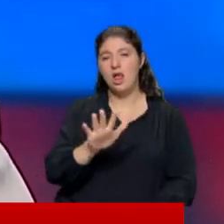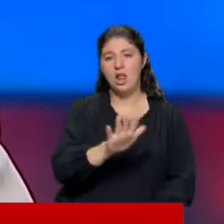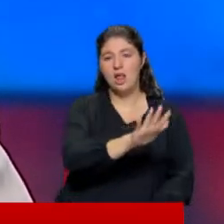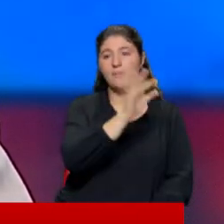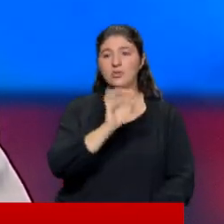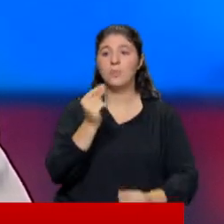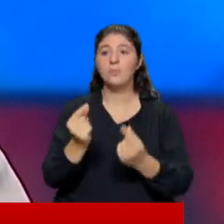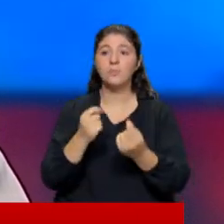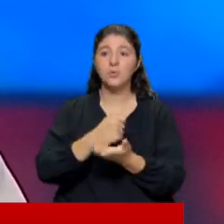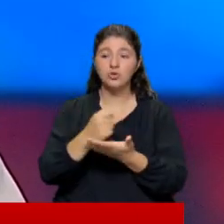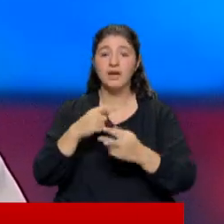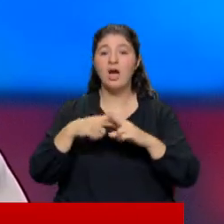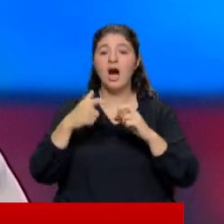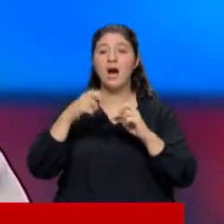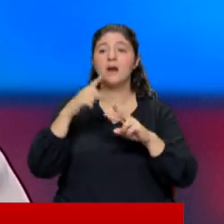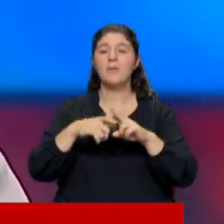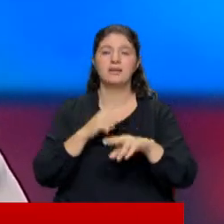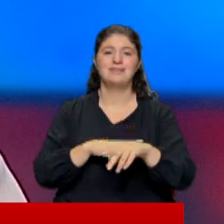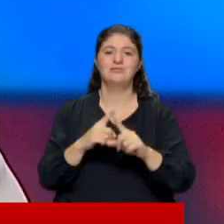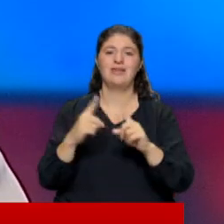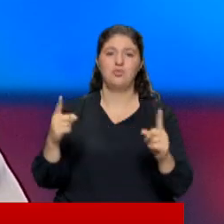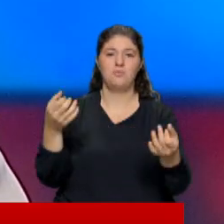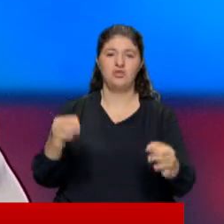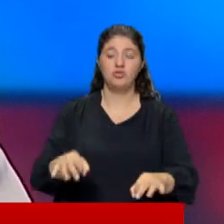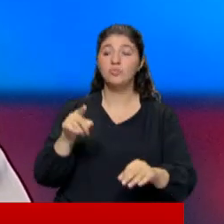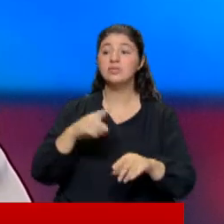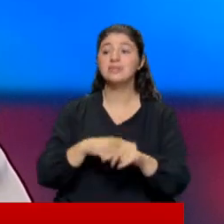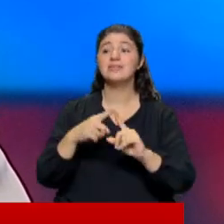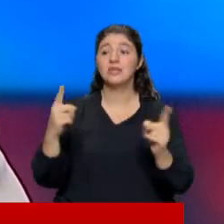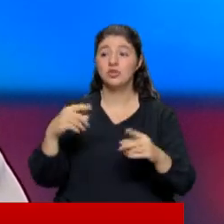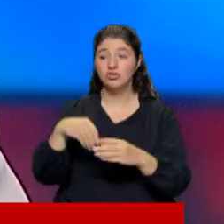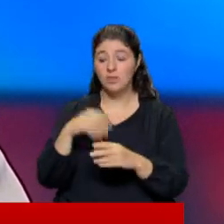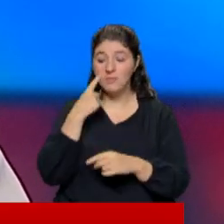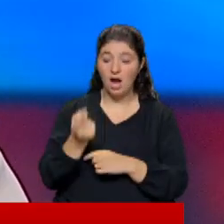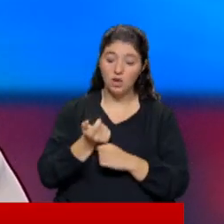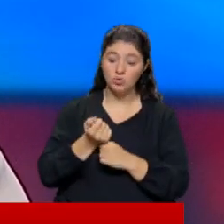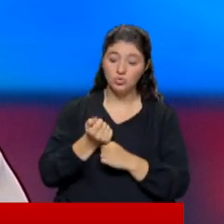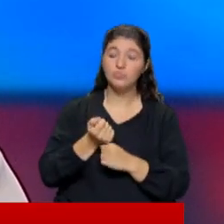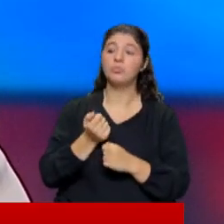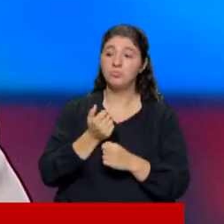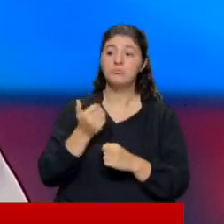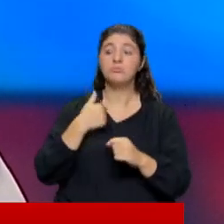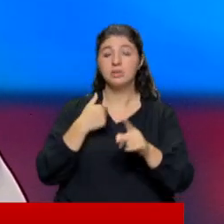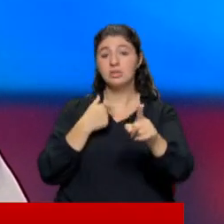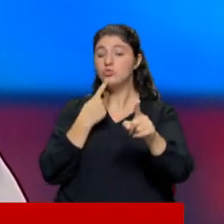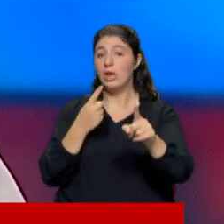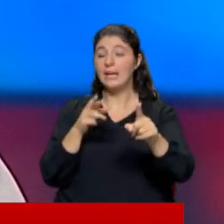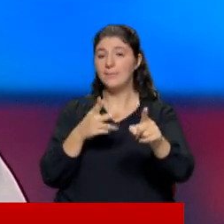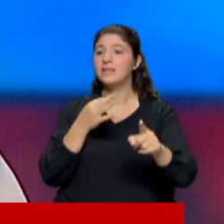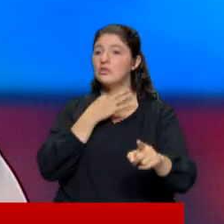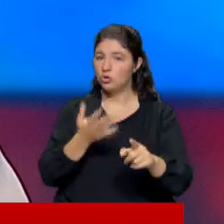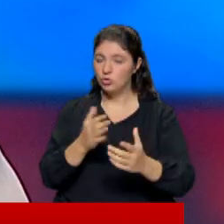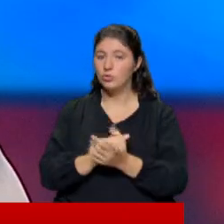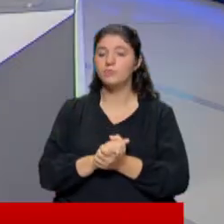bir buğday ve arpa sezonunu yaşıyoruz. Bu sezon içerisinde baktığımız zaman, ben siz de ifade ettiniz,